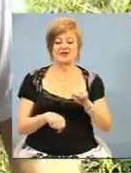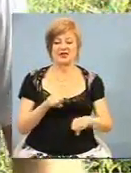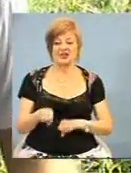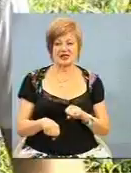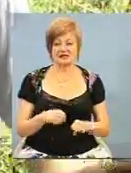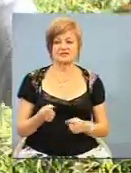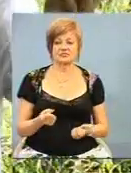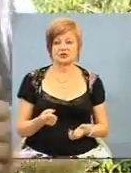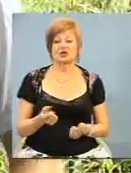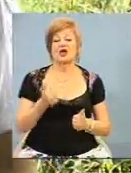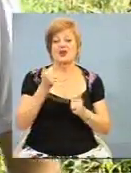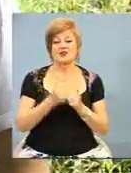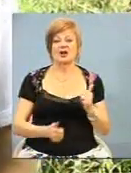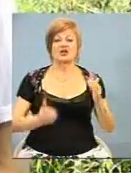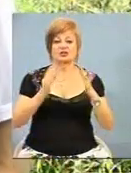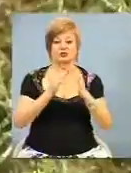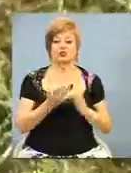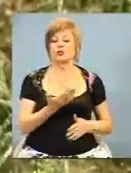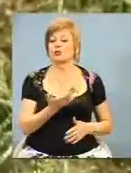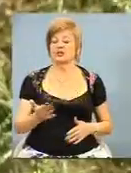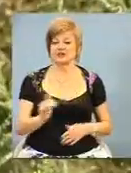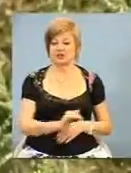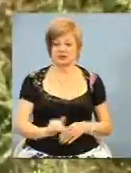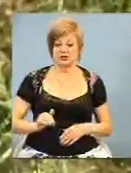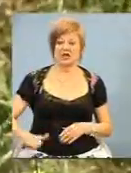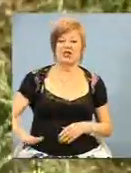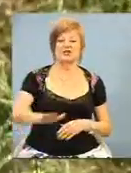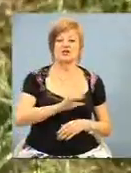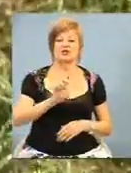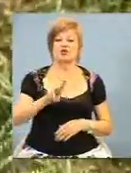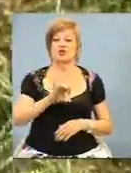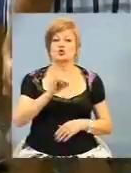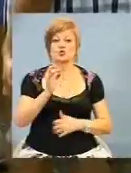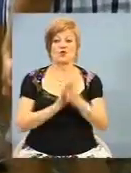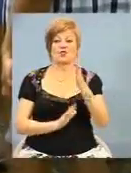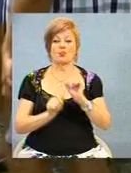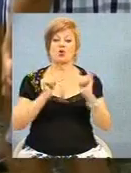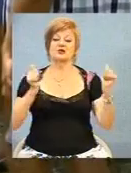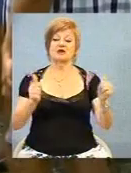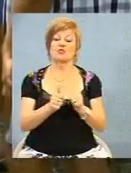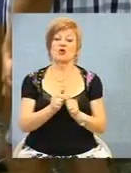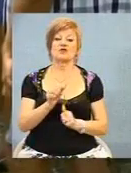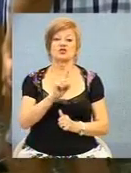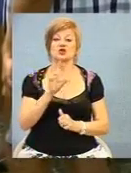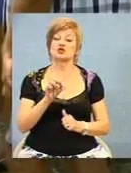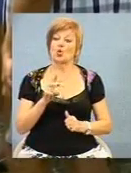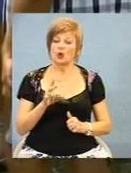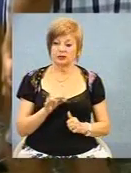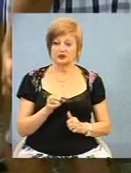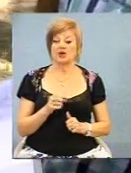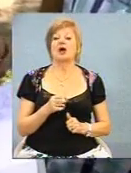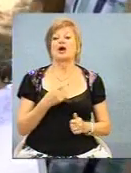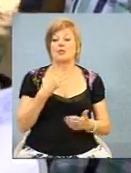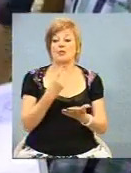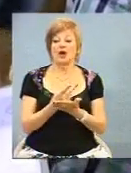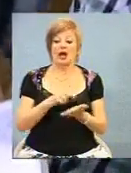велосипедисты, ну, в каждом доме по несколько детей. Територія соснового бору – заповідна зона. Додає інший місцевий житель Роман і